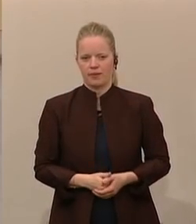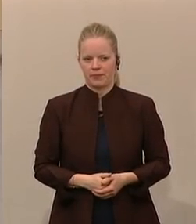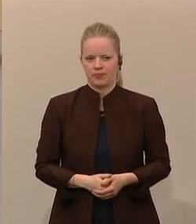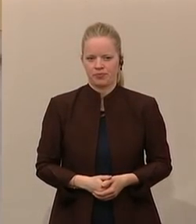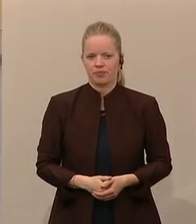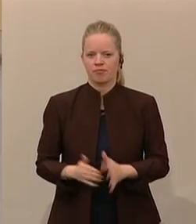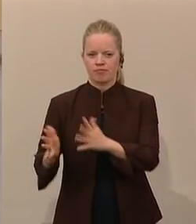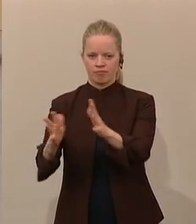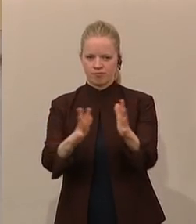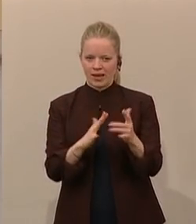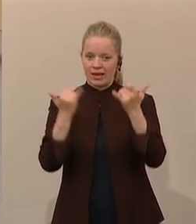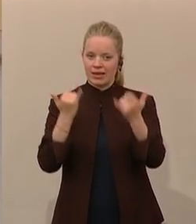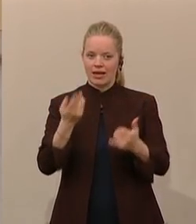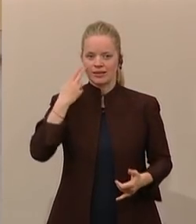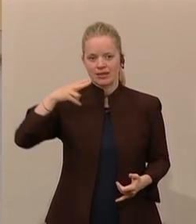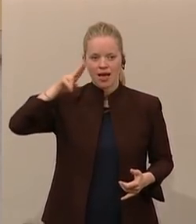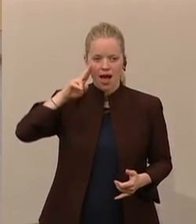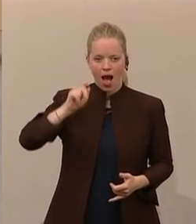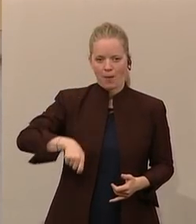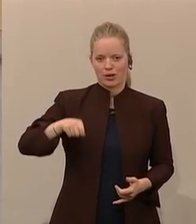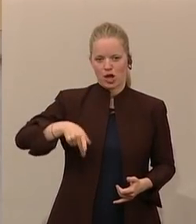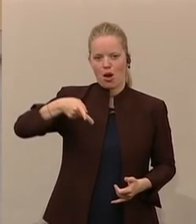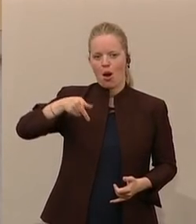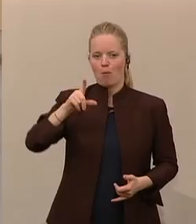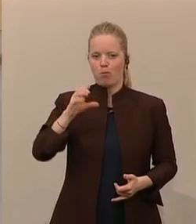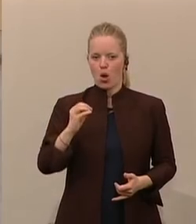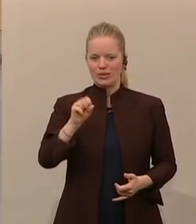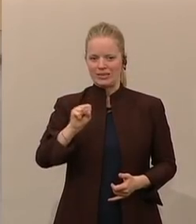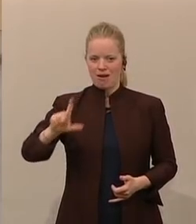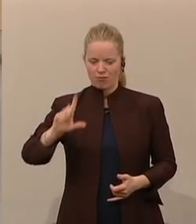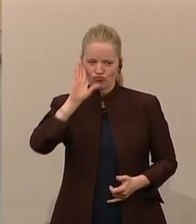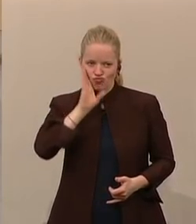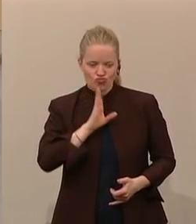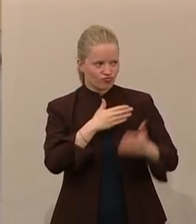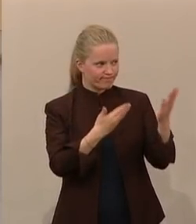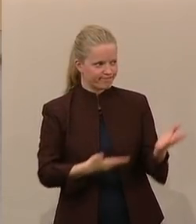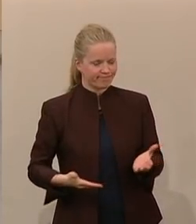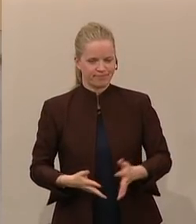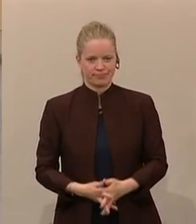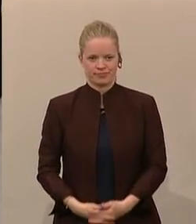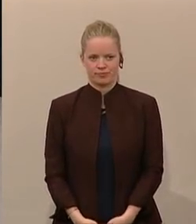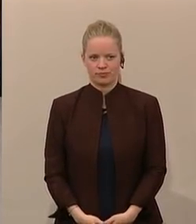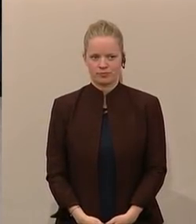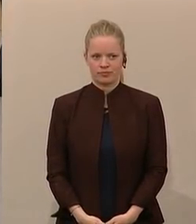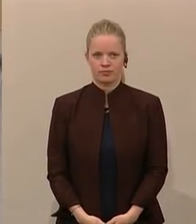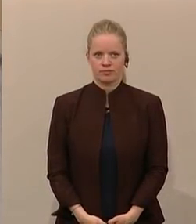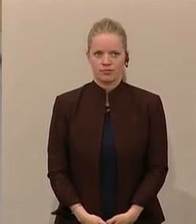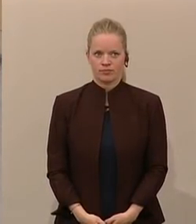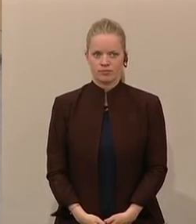Die Regierung wolle nur Kriminellen das Recht auf Privatsphäre nehmen, sagt Robert Luger von der FPÖ. Das sei notwendig, um die Sicherheit in